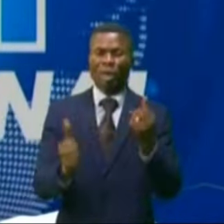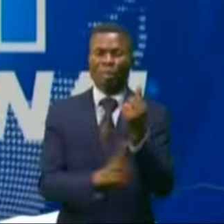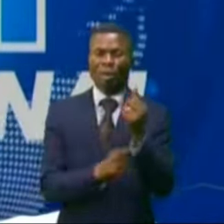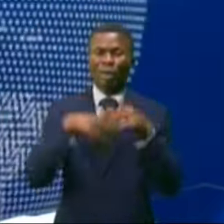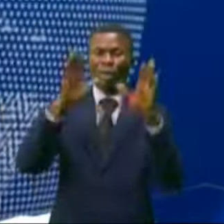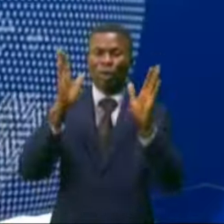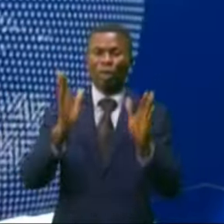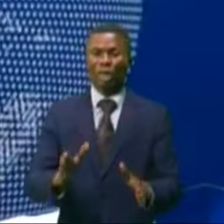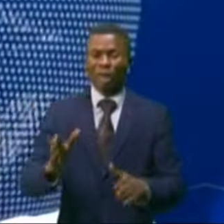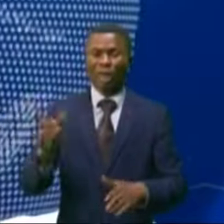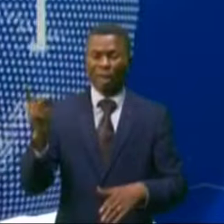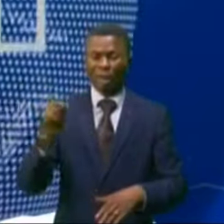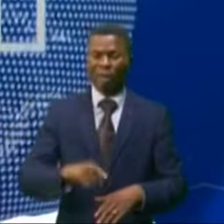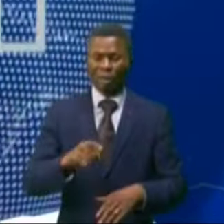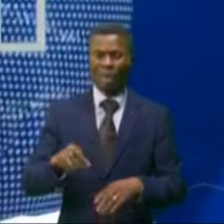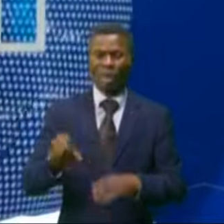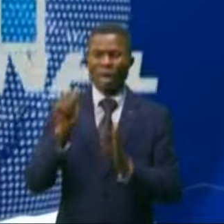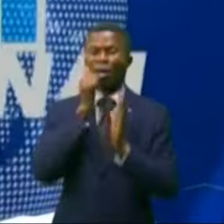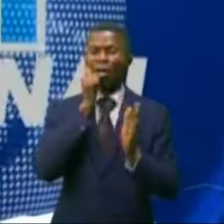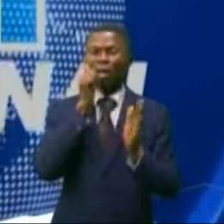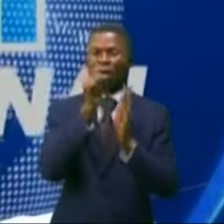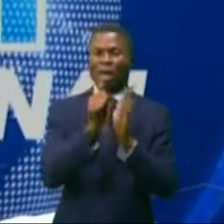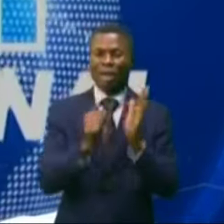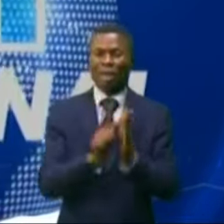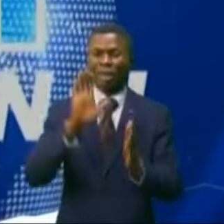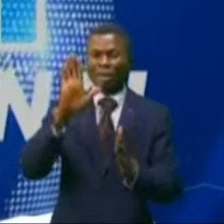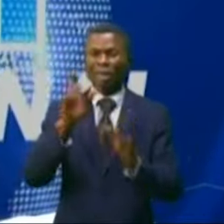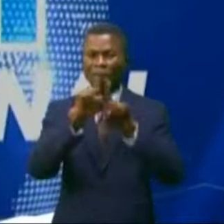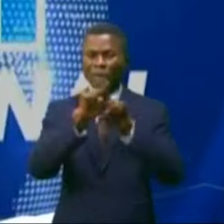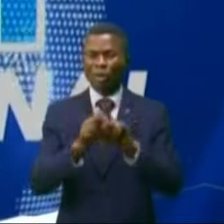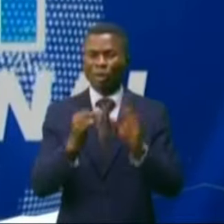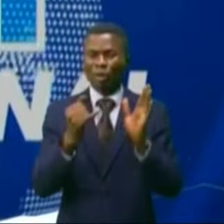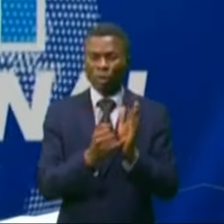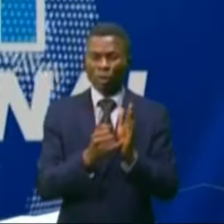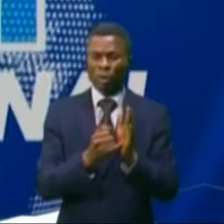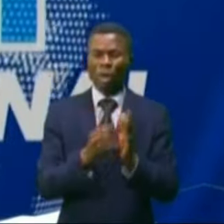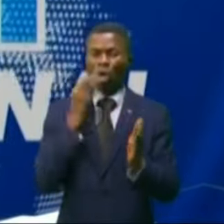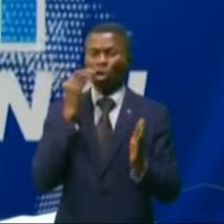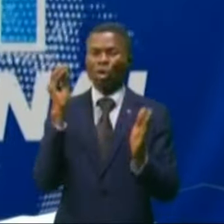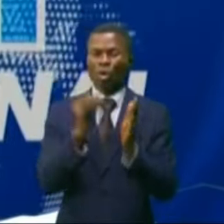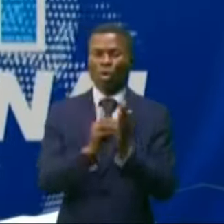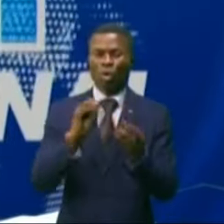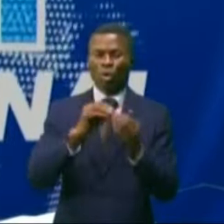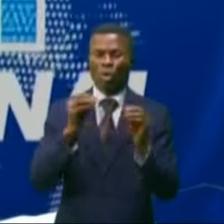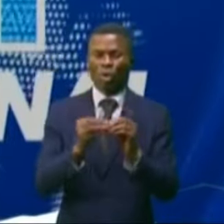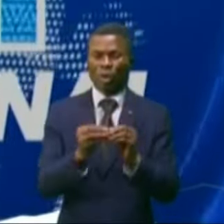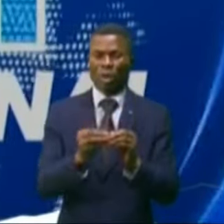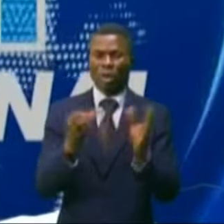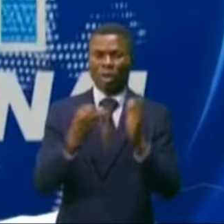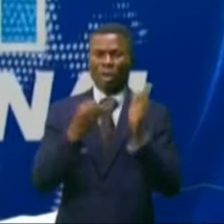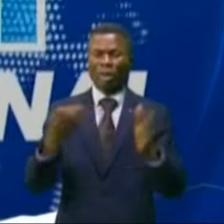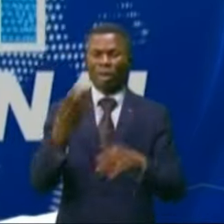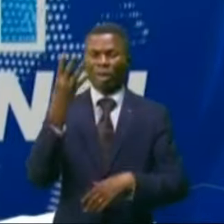qu'au terme des articles 5 et 6 de l'ordonnance numéro